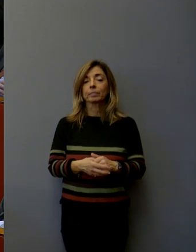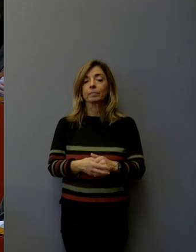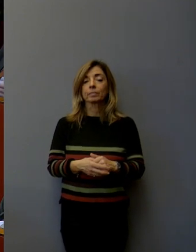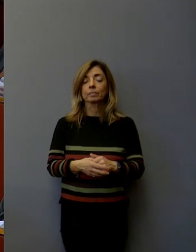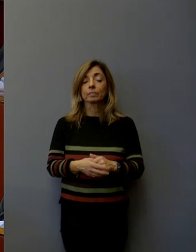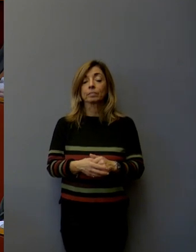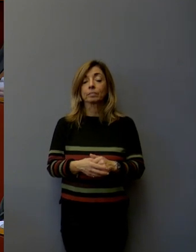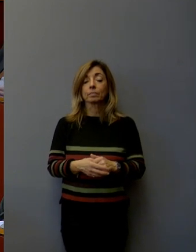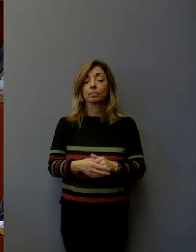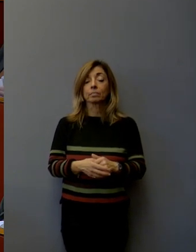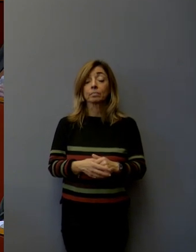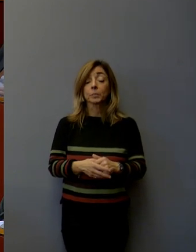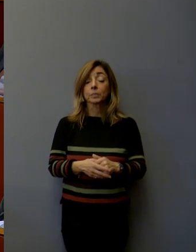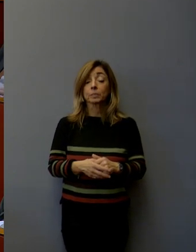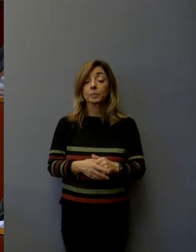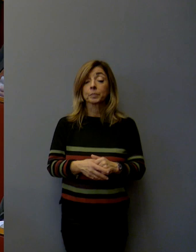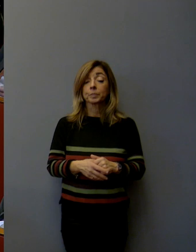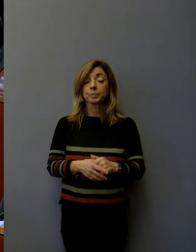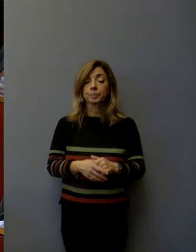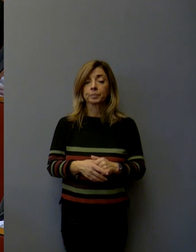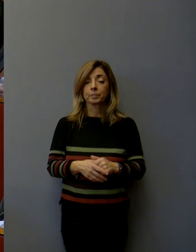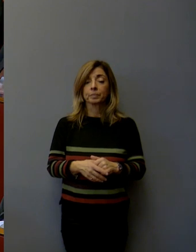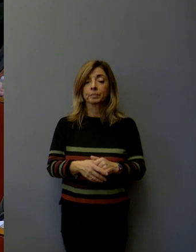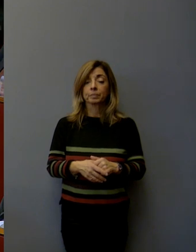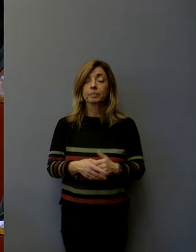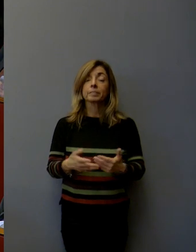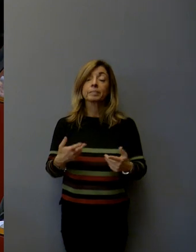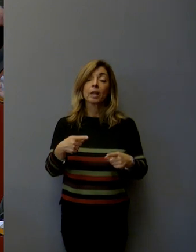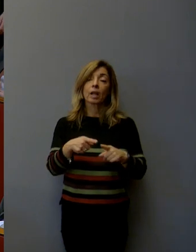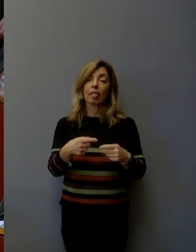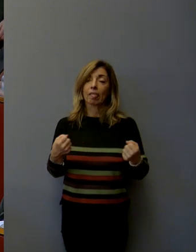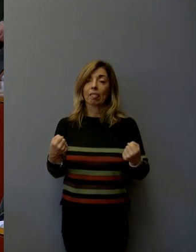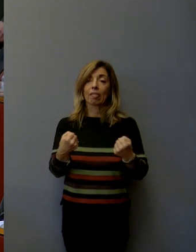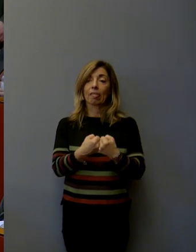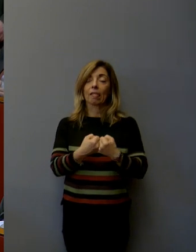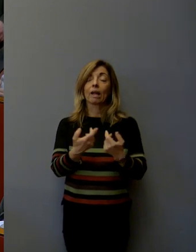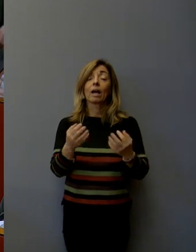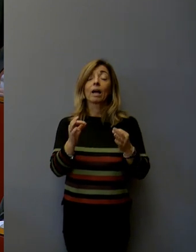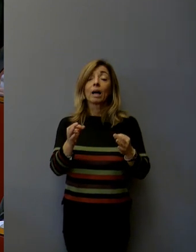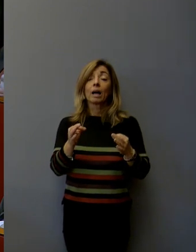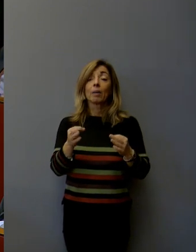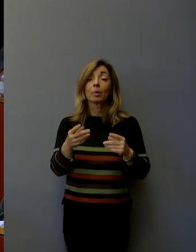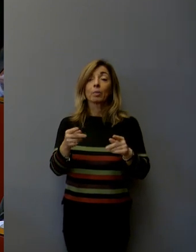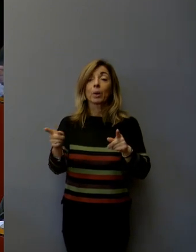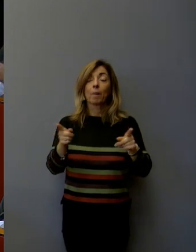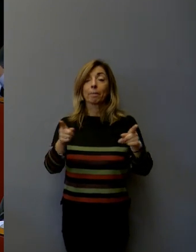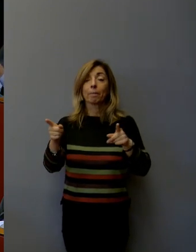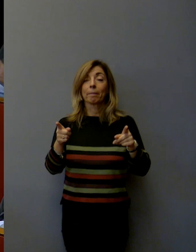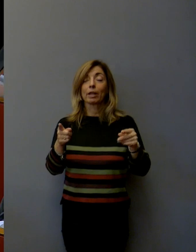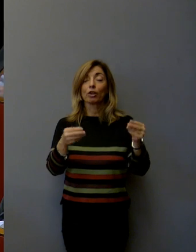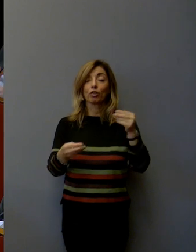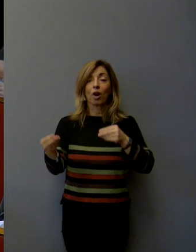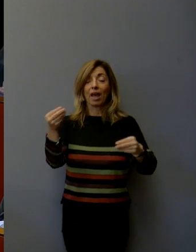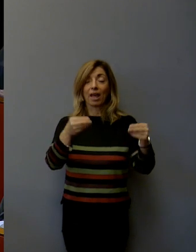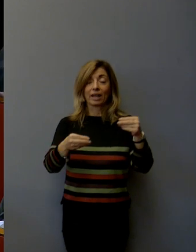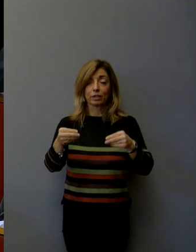in in Campania elettorale No cioè Chi ha vinto la campagna elettorale dicendo che i negozi